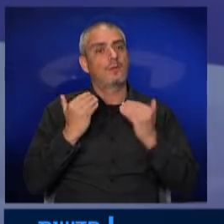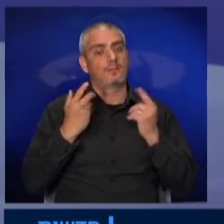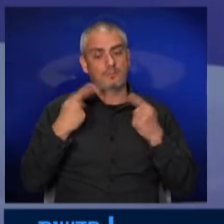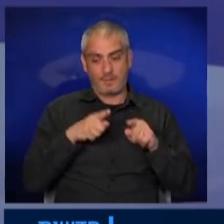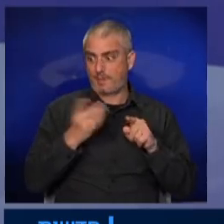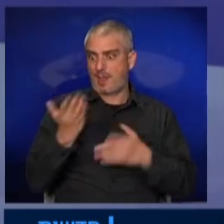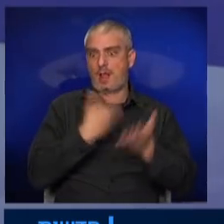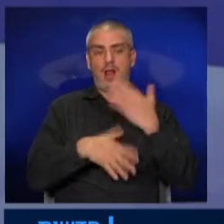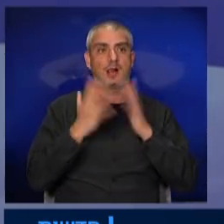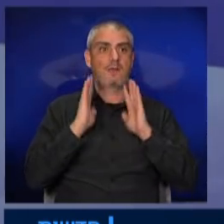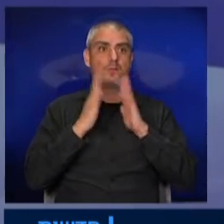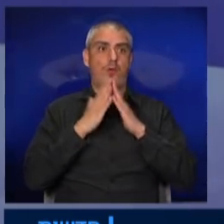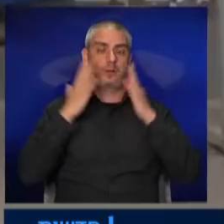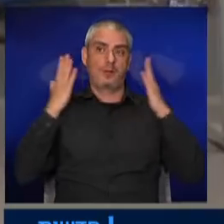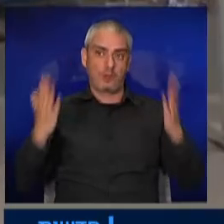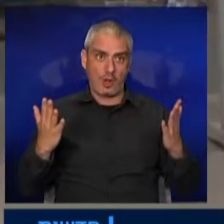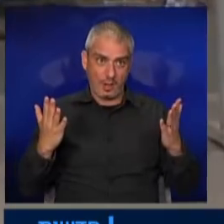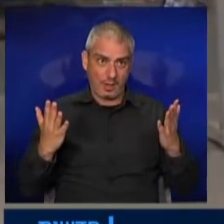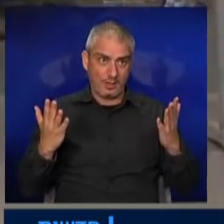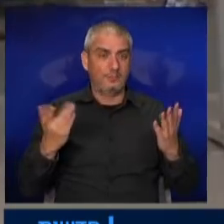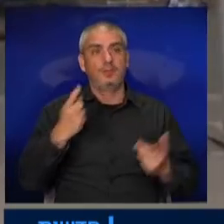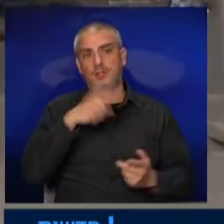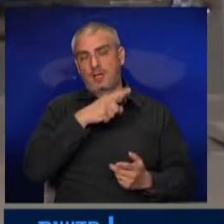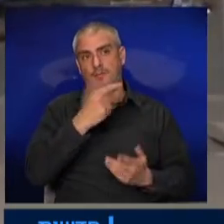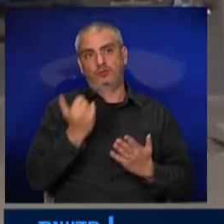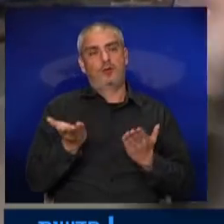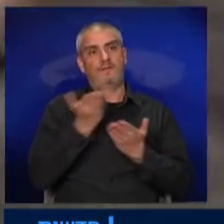לגל עלייה מאוד מאוד גדול. כעת הנושא מונח